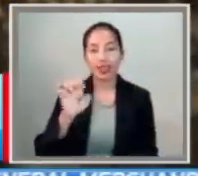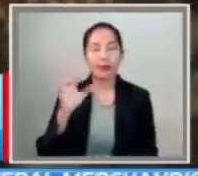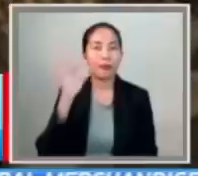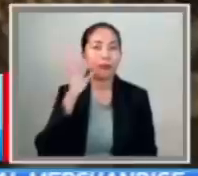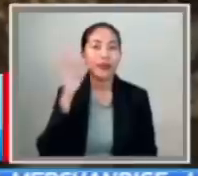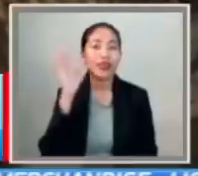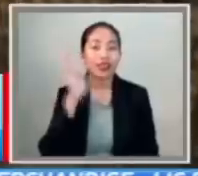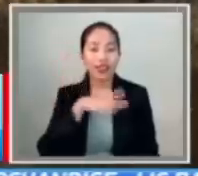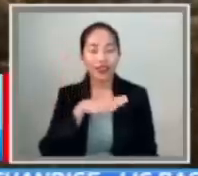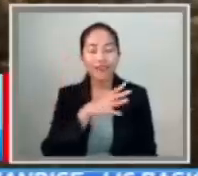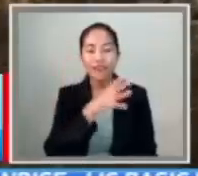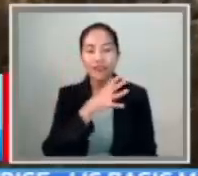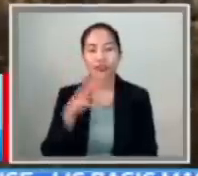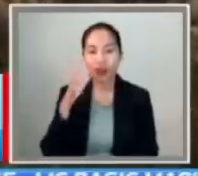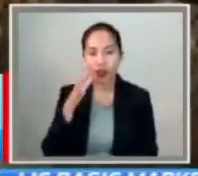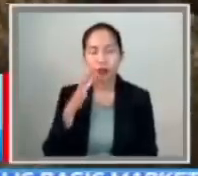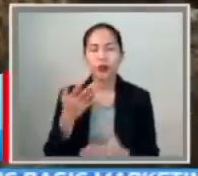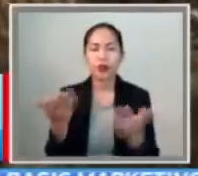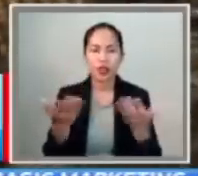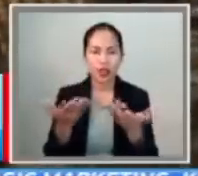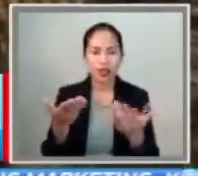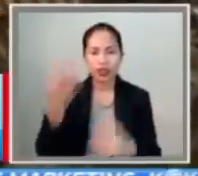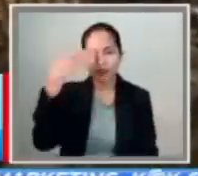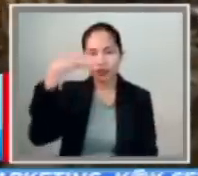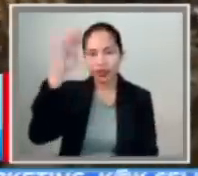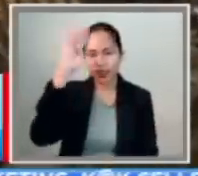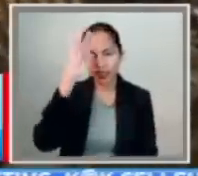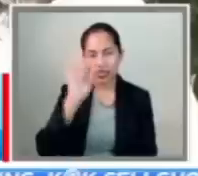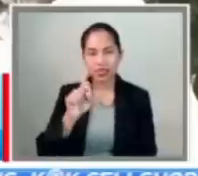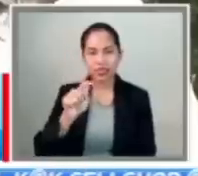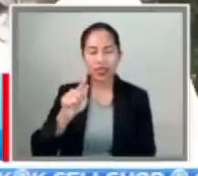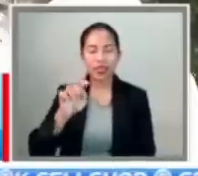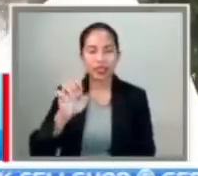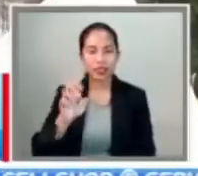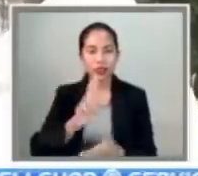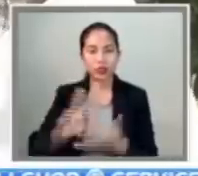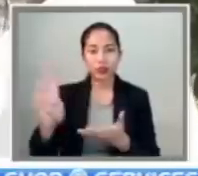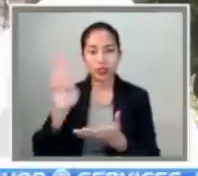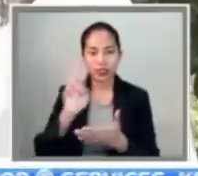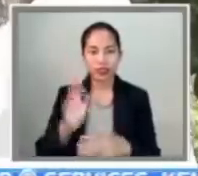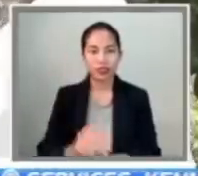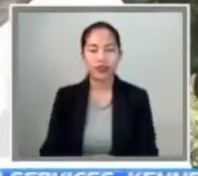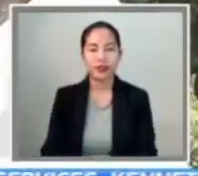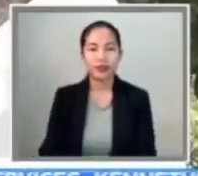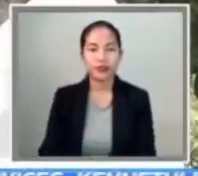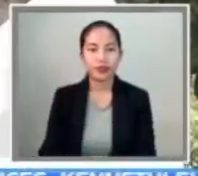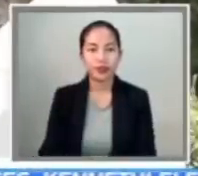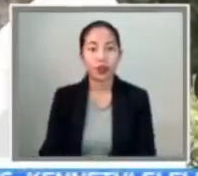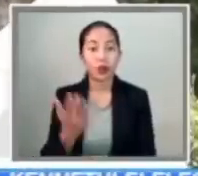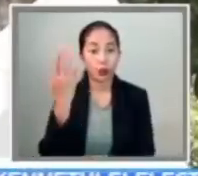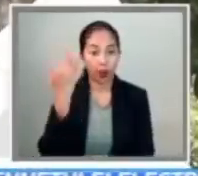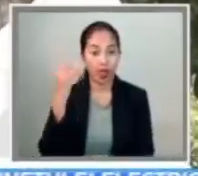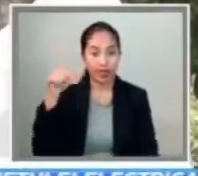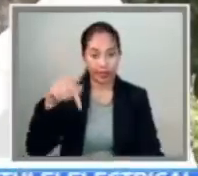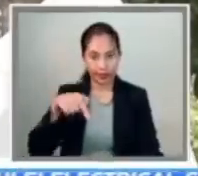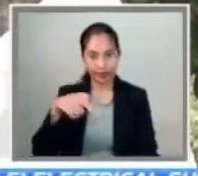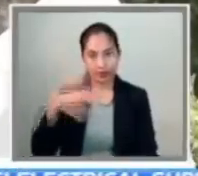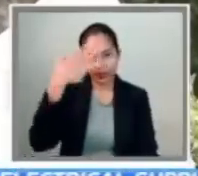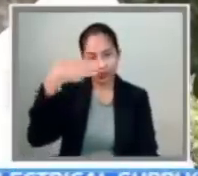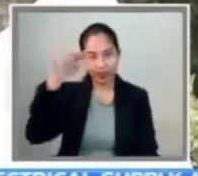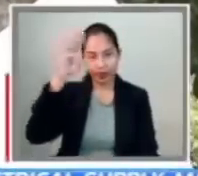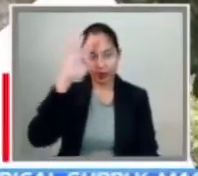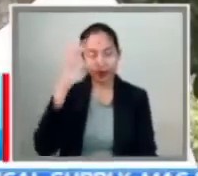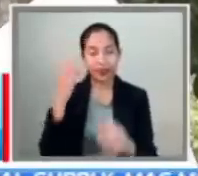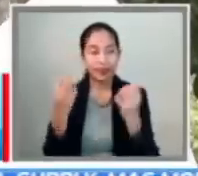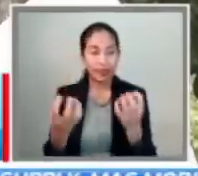may 100 ng colony. Dahil ang indang, ang Cavite ay maraming forage, multi-cropping